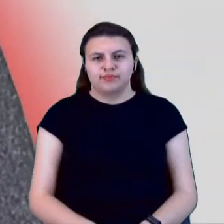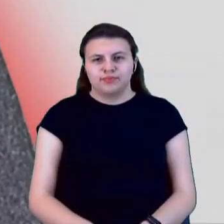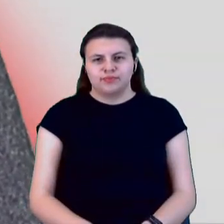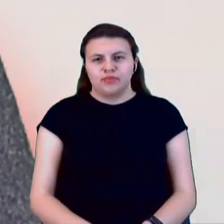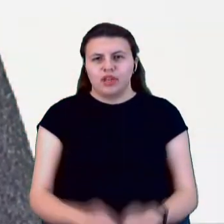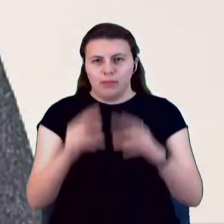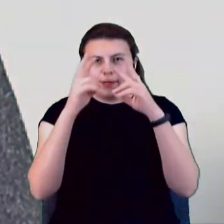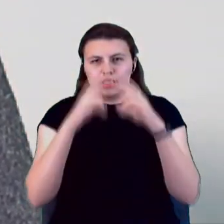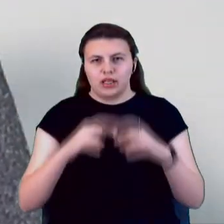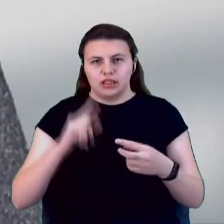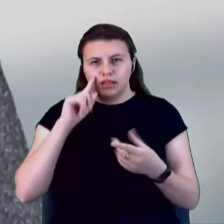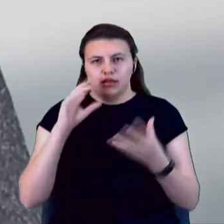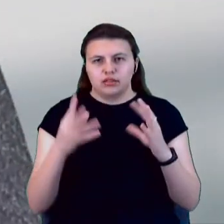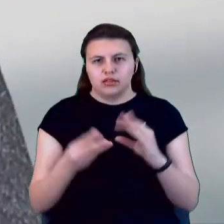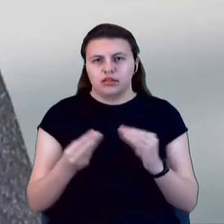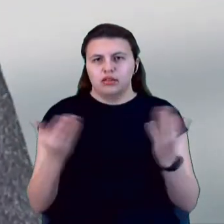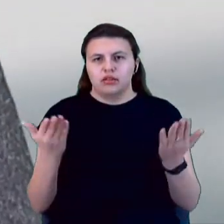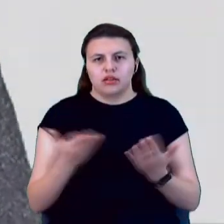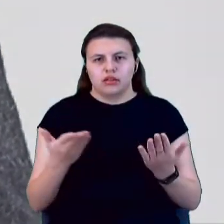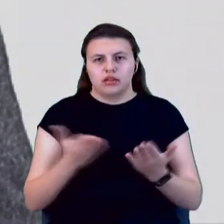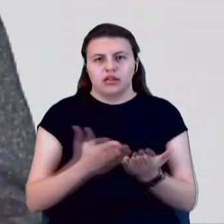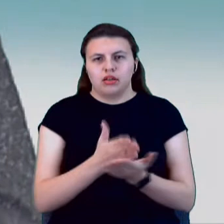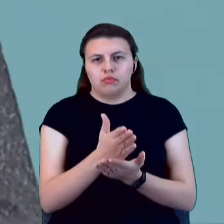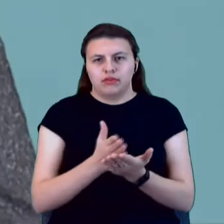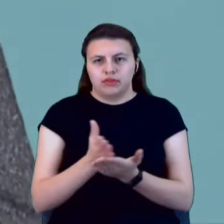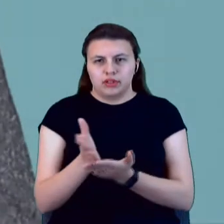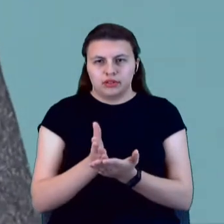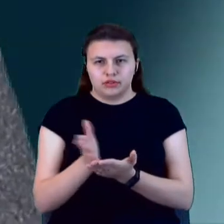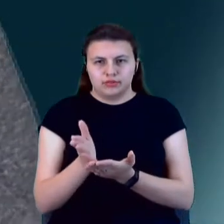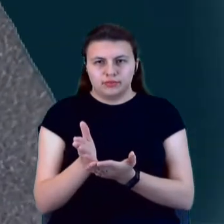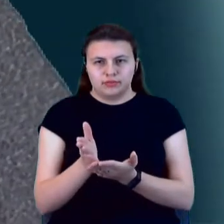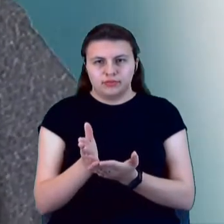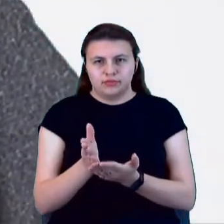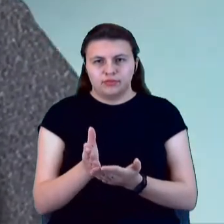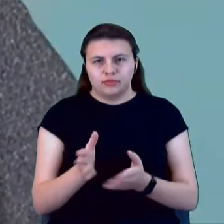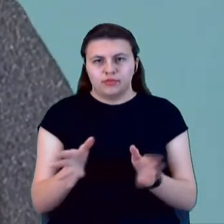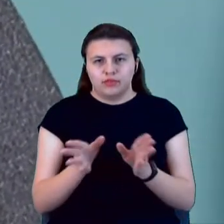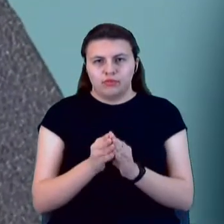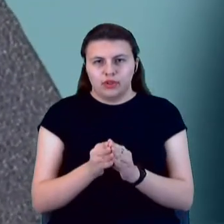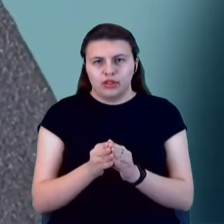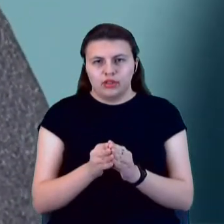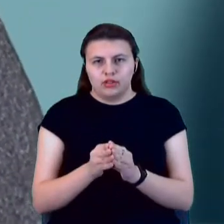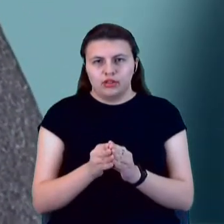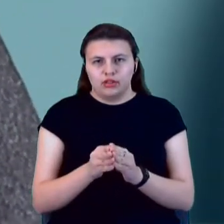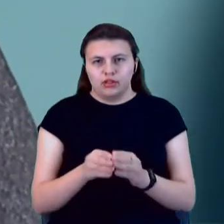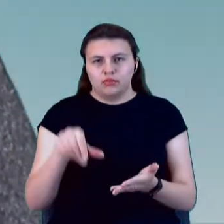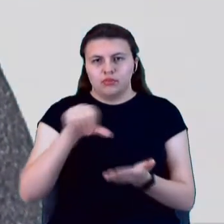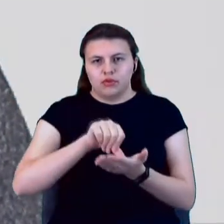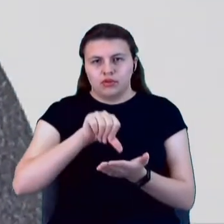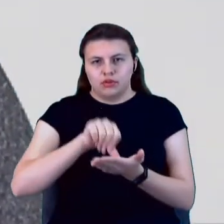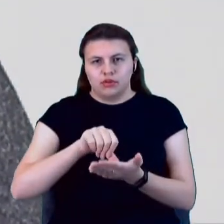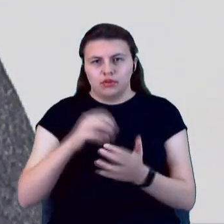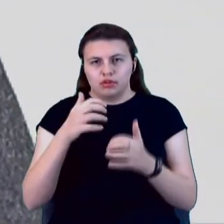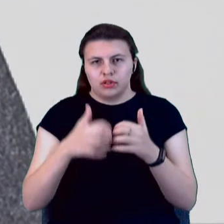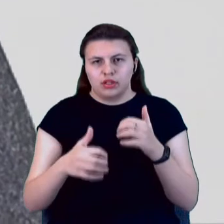проанализировать, оценить, какие направления, конечно же, вместе с представителями среднего, малого